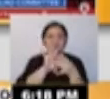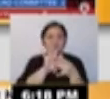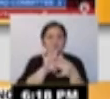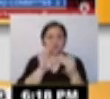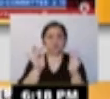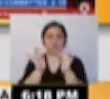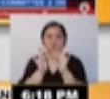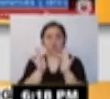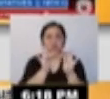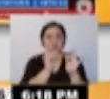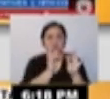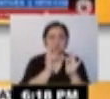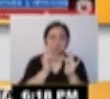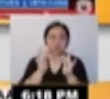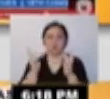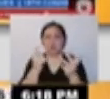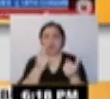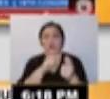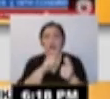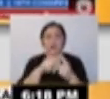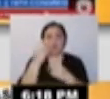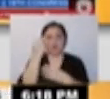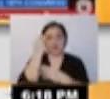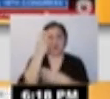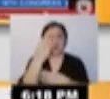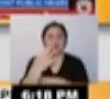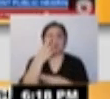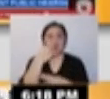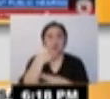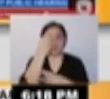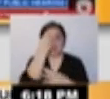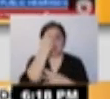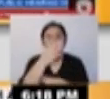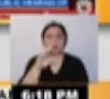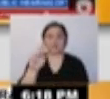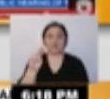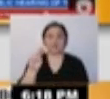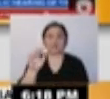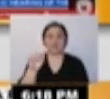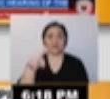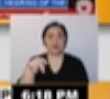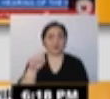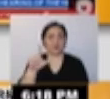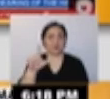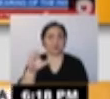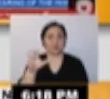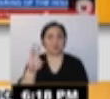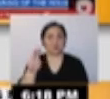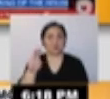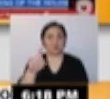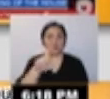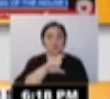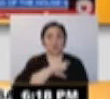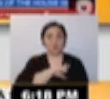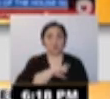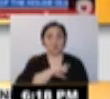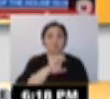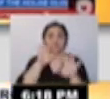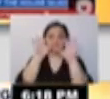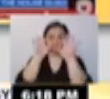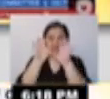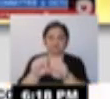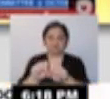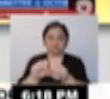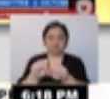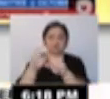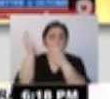kumuha rin ng red notice na Pulcom. Mm-hmm. Kaya nag-cooperate ng Abu Dhabi Police, hinuli si Kerwin at dinala dito